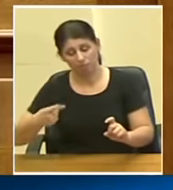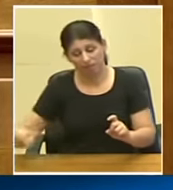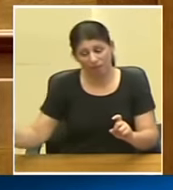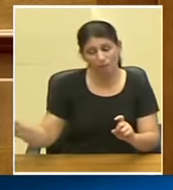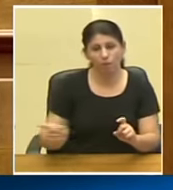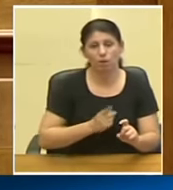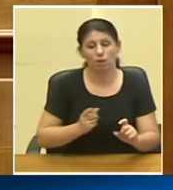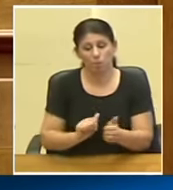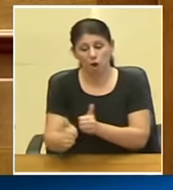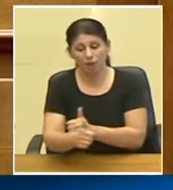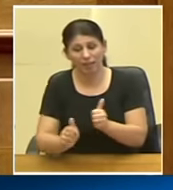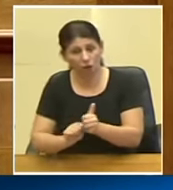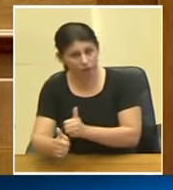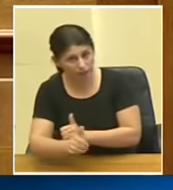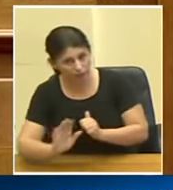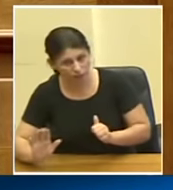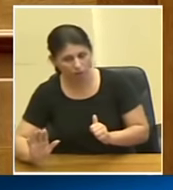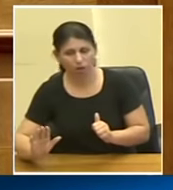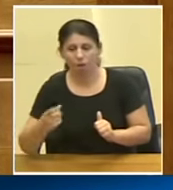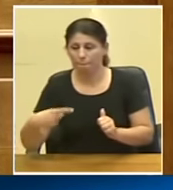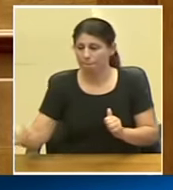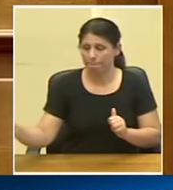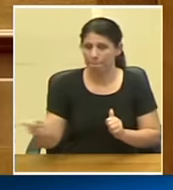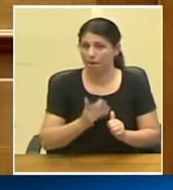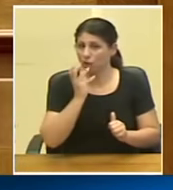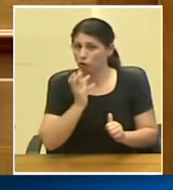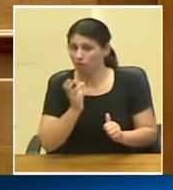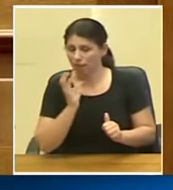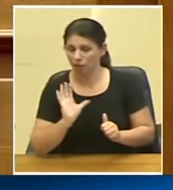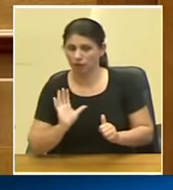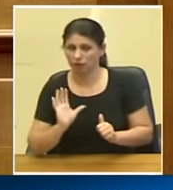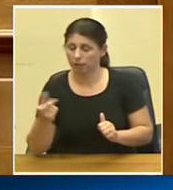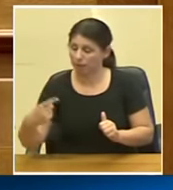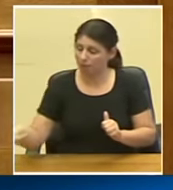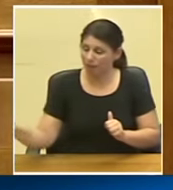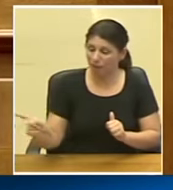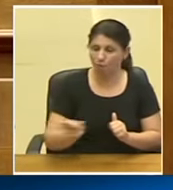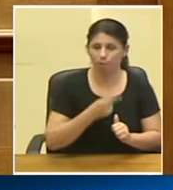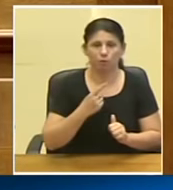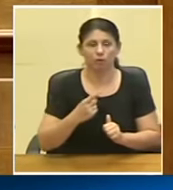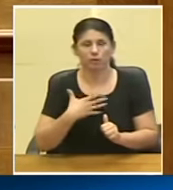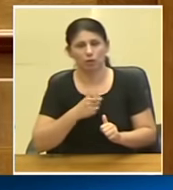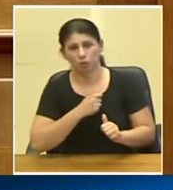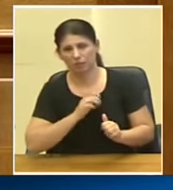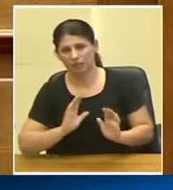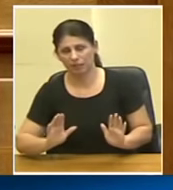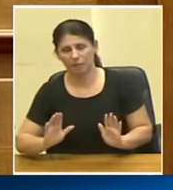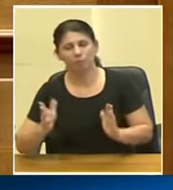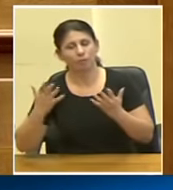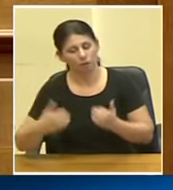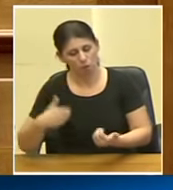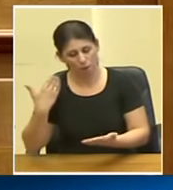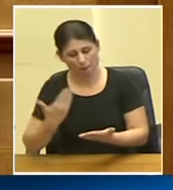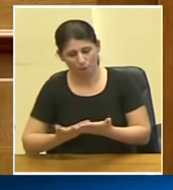διαφορετικές προτεραιότητες, με διαφορετική σοβαρότητα και με διαφορετική αξιοπιστία που έχουμε